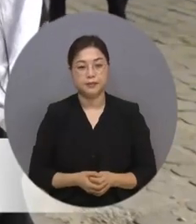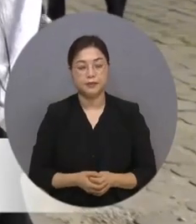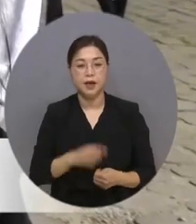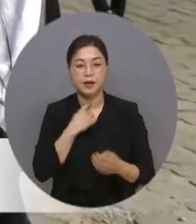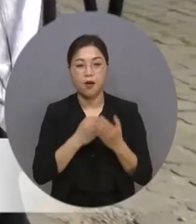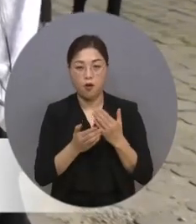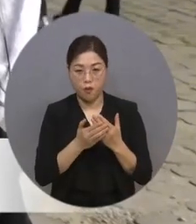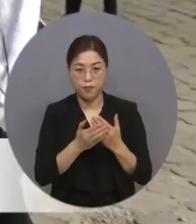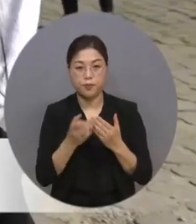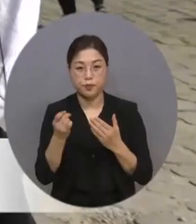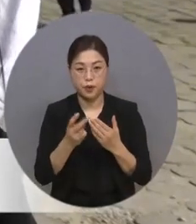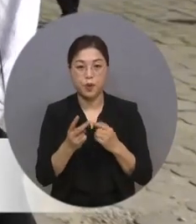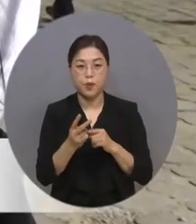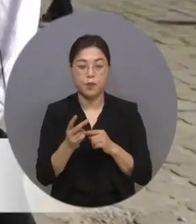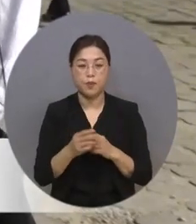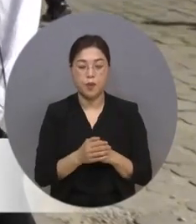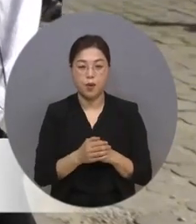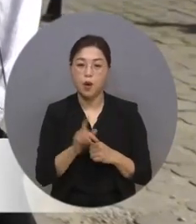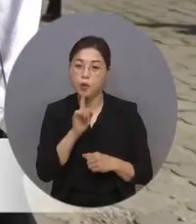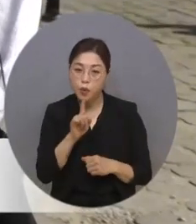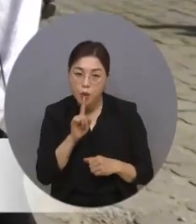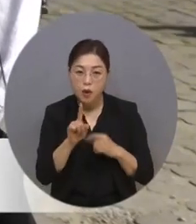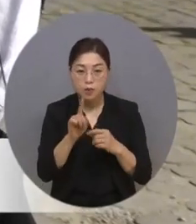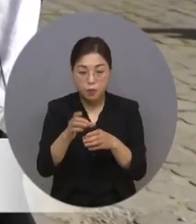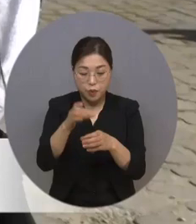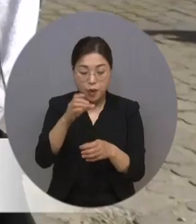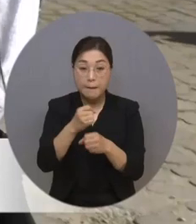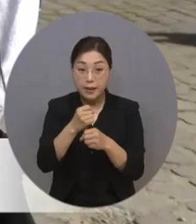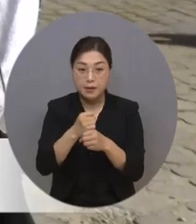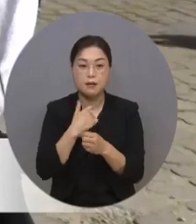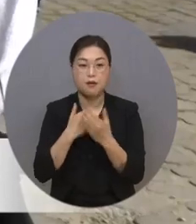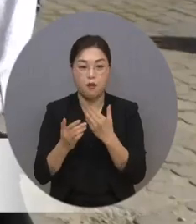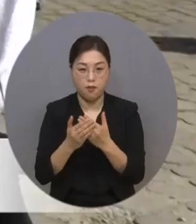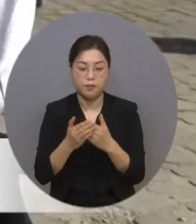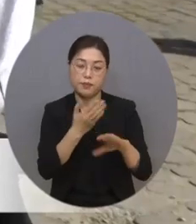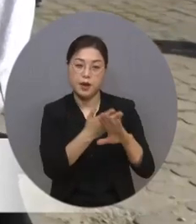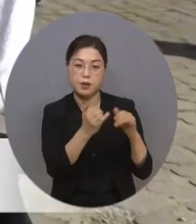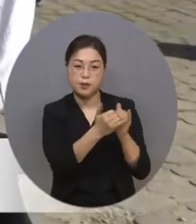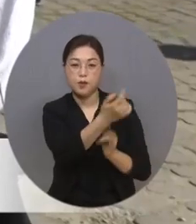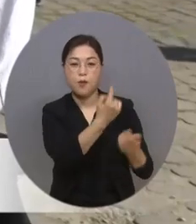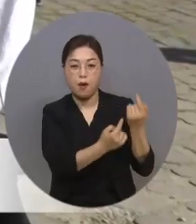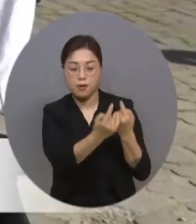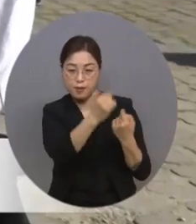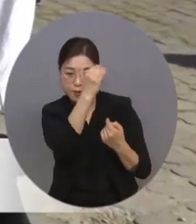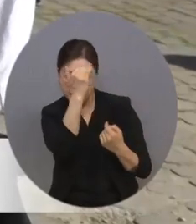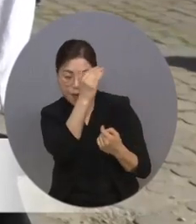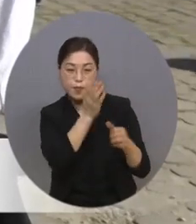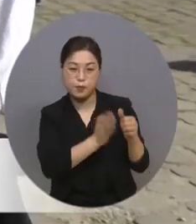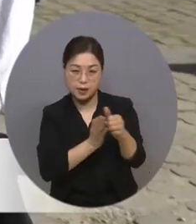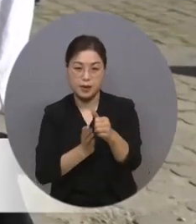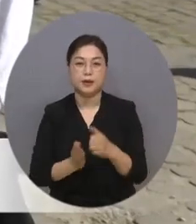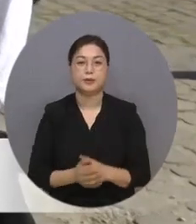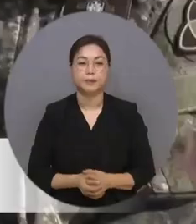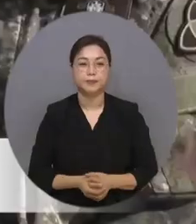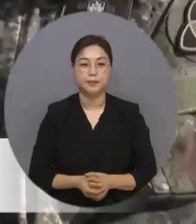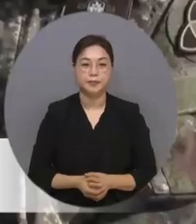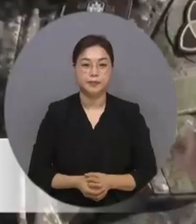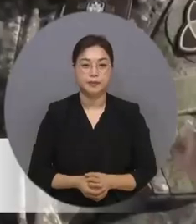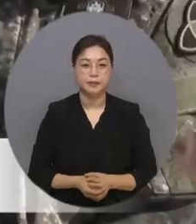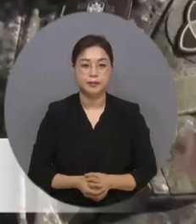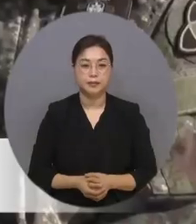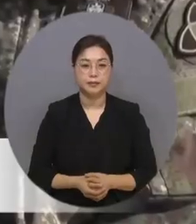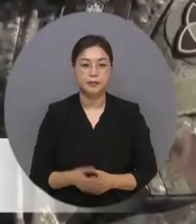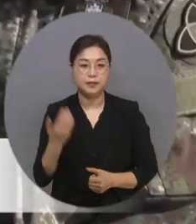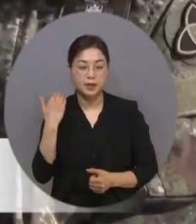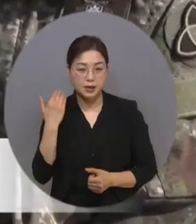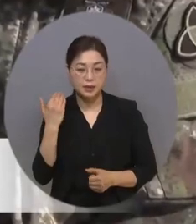체험 같은 거 저희 양키 캔들 만든 것도 하고 와서 다른 분들도 같이 보러 오시면 좋을 것 같아요. 네,